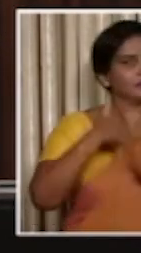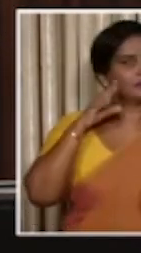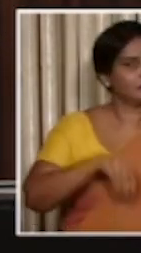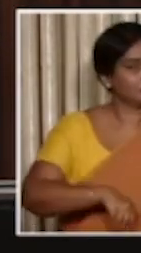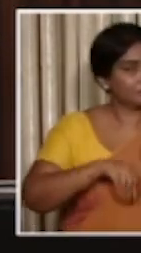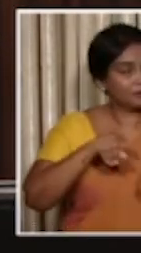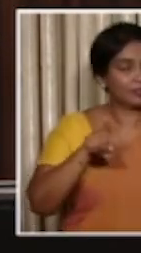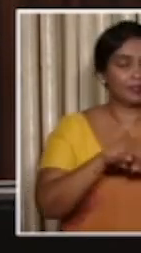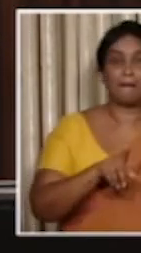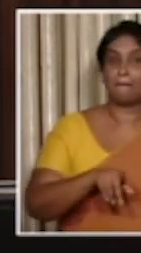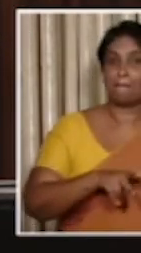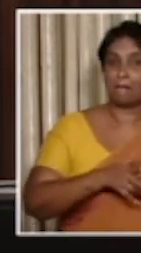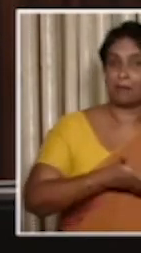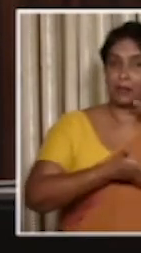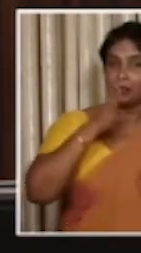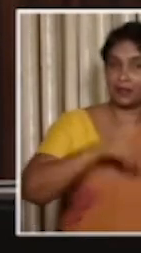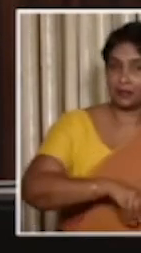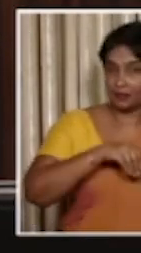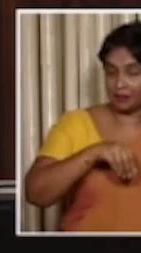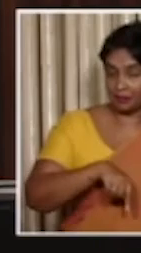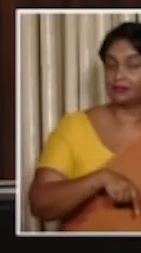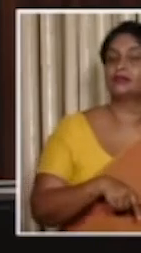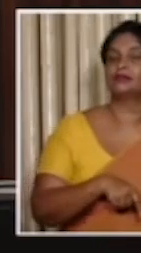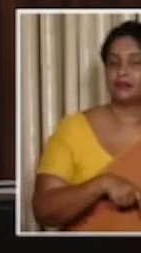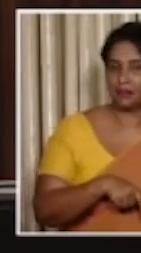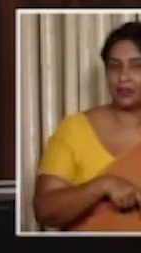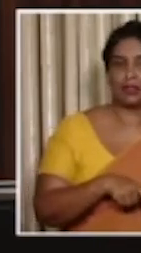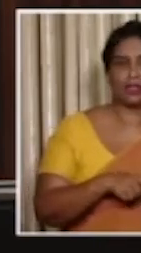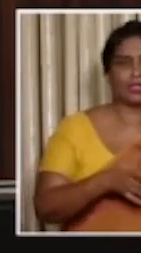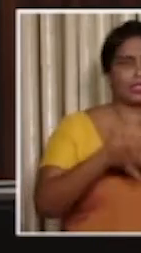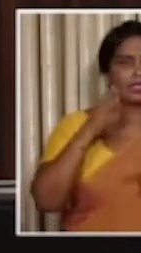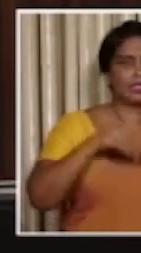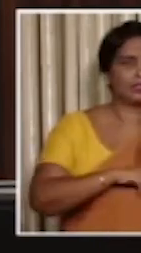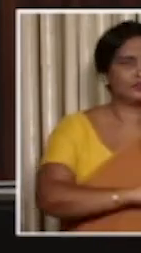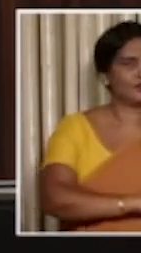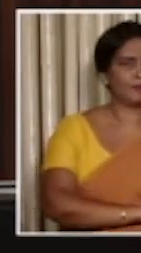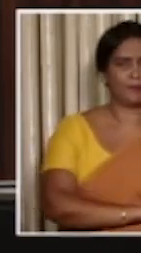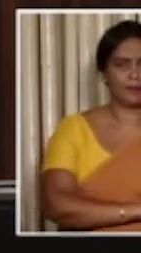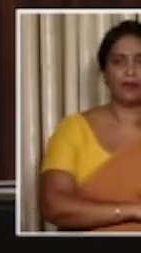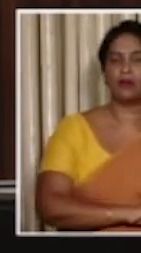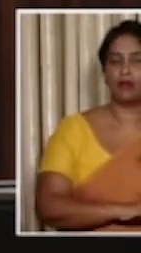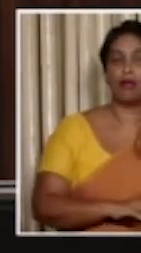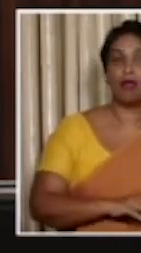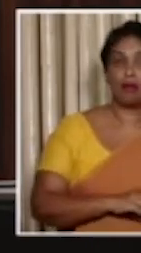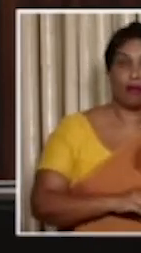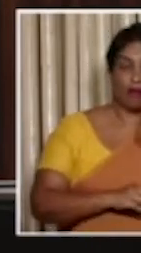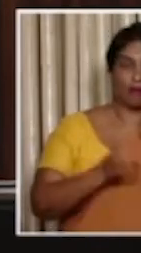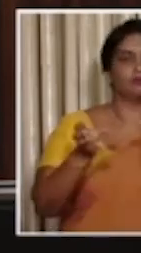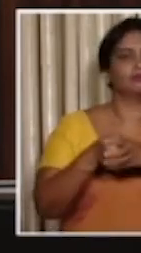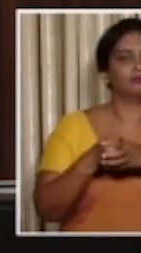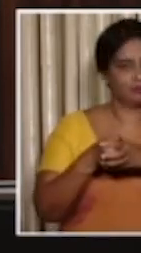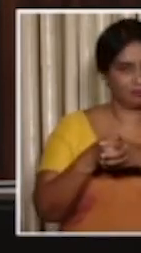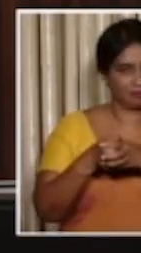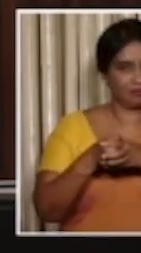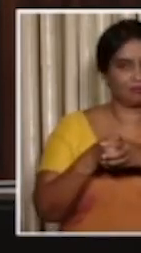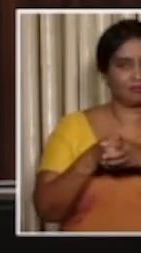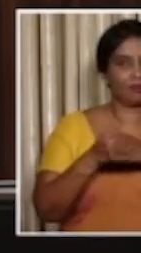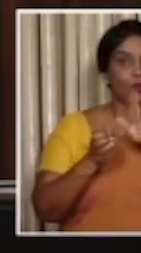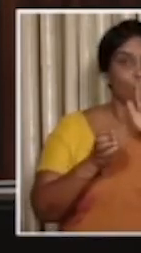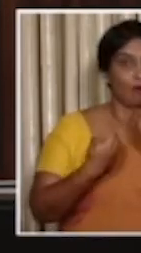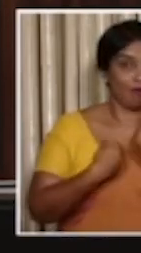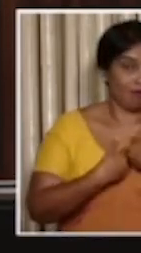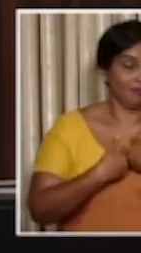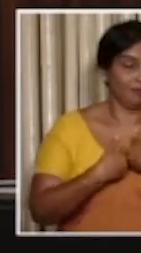සහ මහමැතිවරණයේදී එම දේශපාලන බලය අලුත් කඳවුරක් එනම් අපි